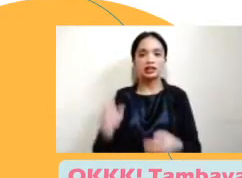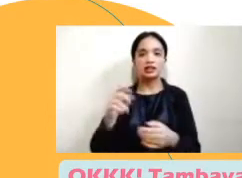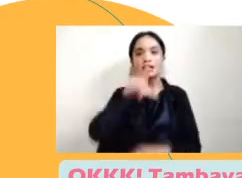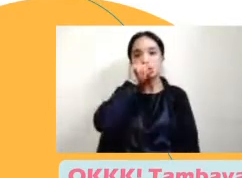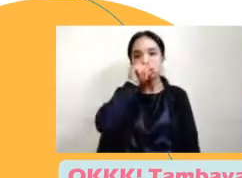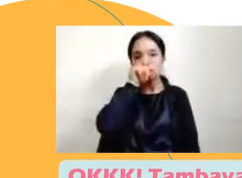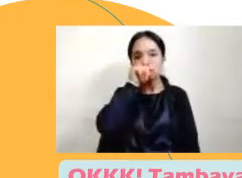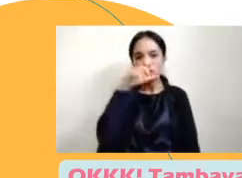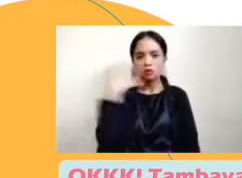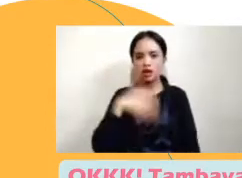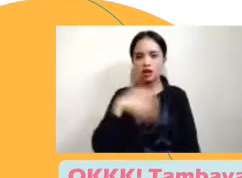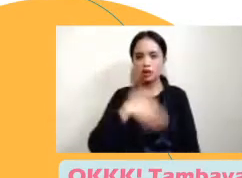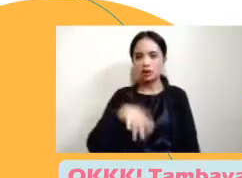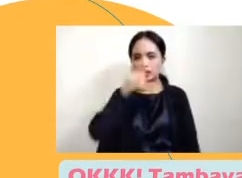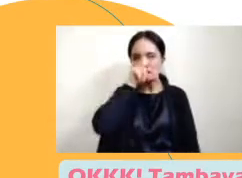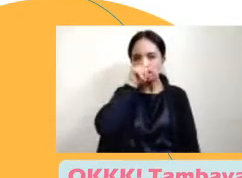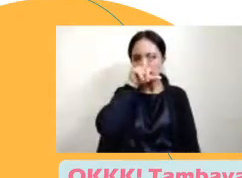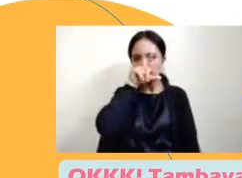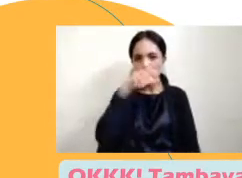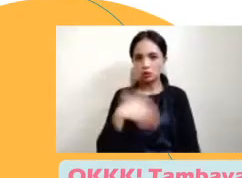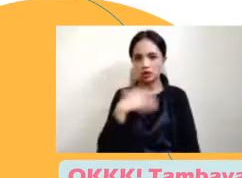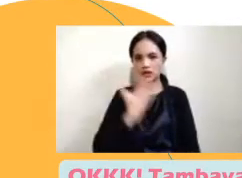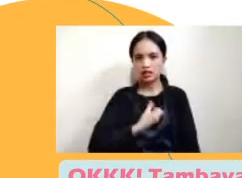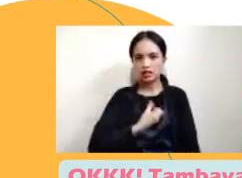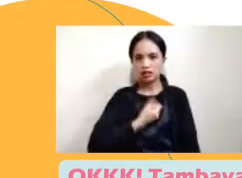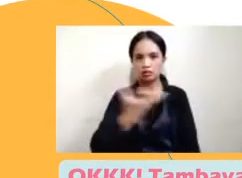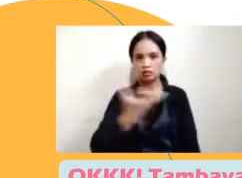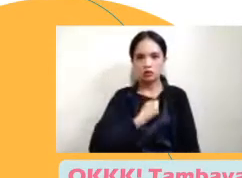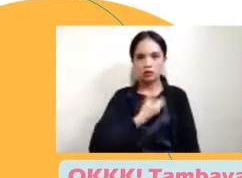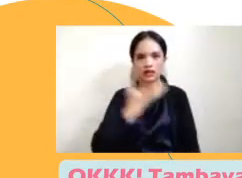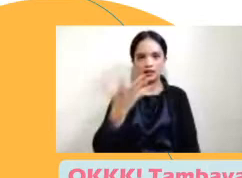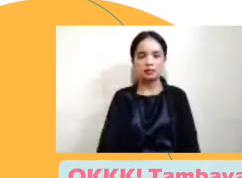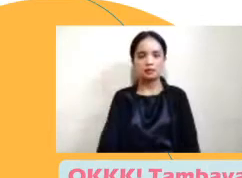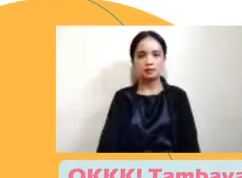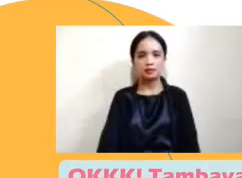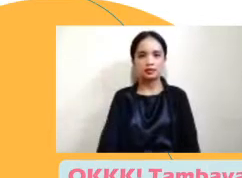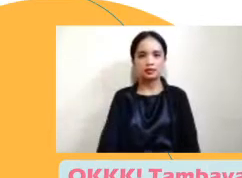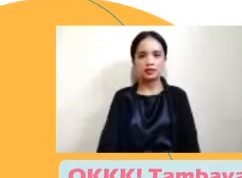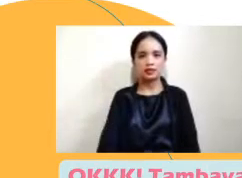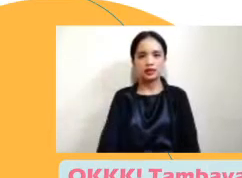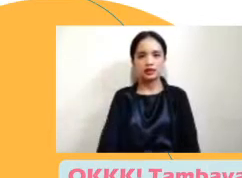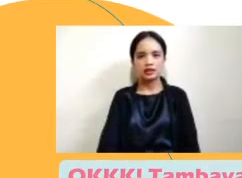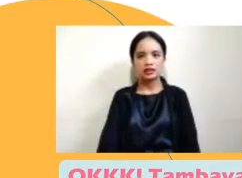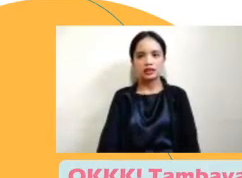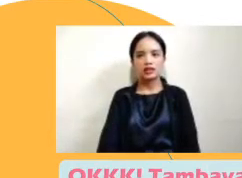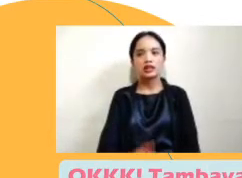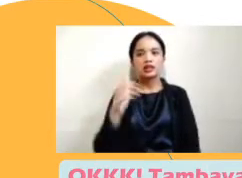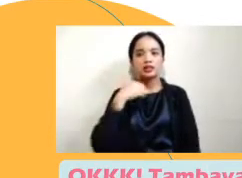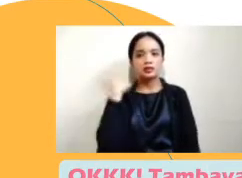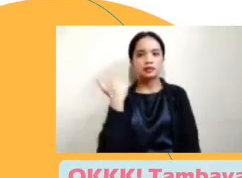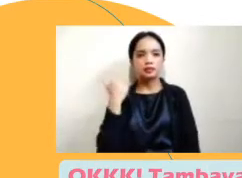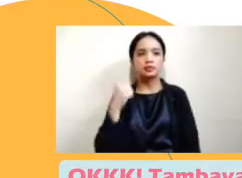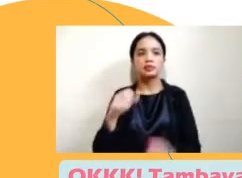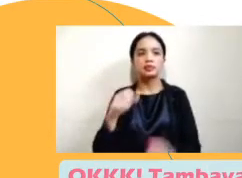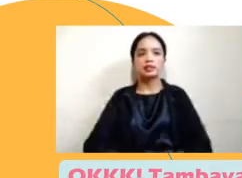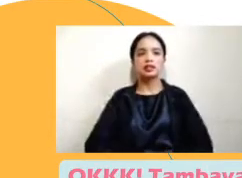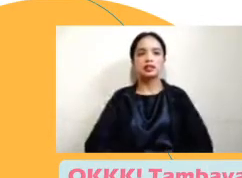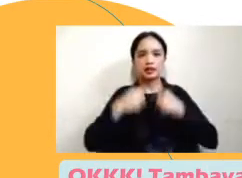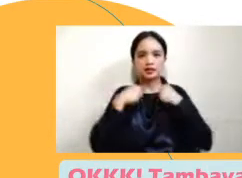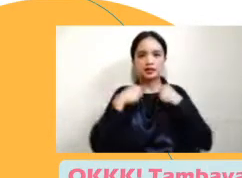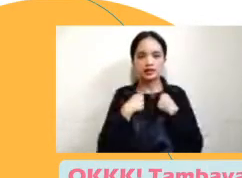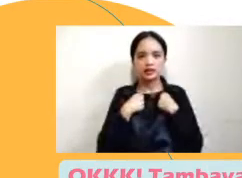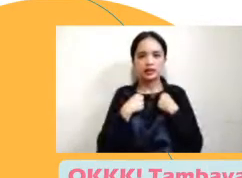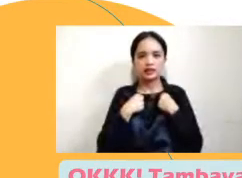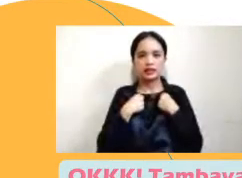ganda. Poetic yun, ha? Poetic. Hmm. Sige. O, next. Sino pa? Pagbangon ng may paghilom. Malaya.